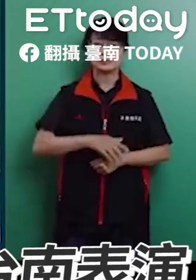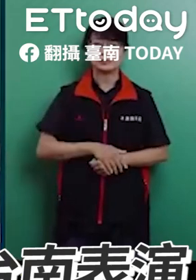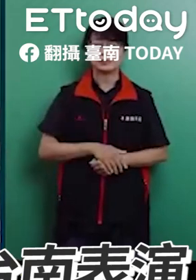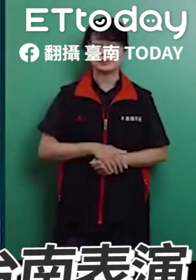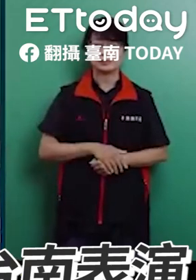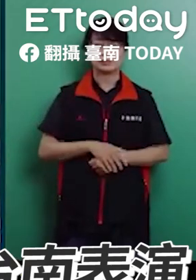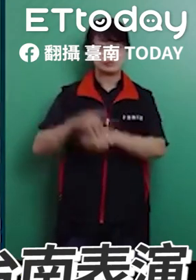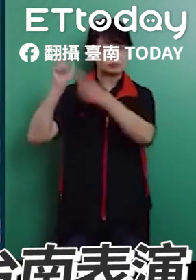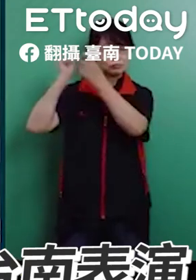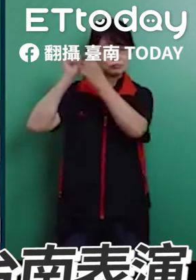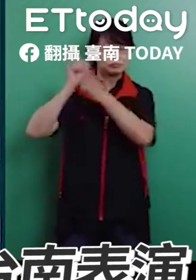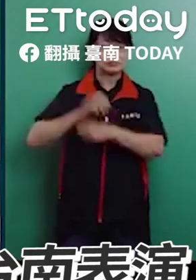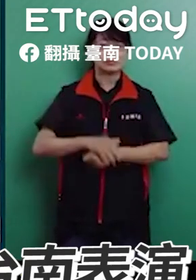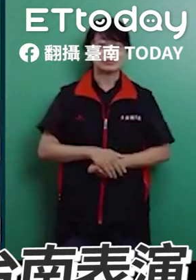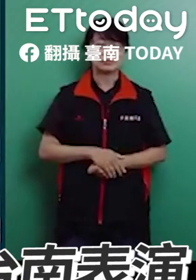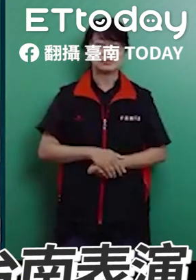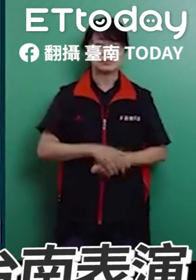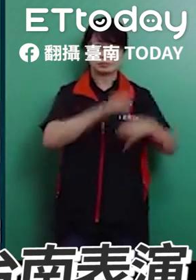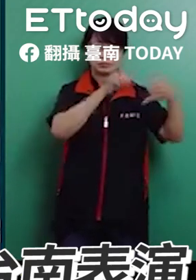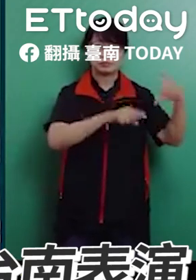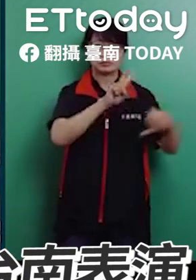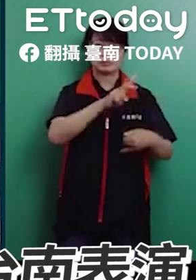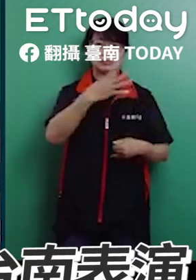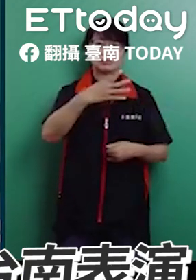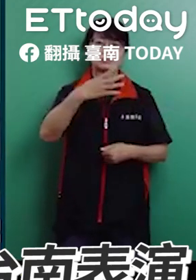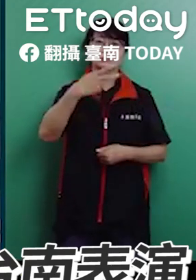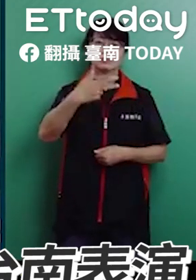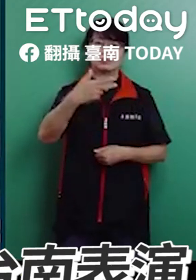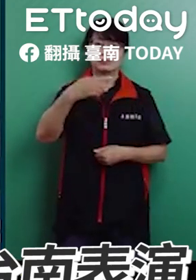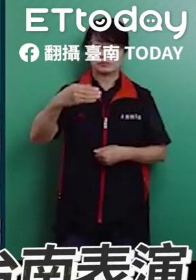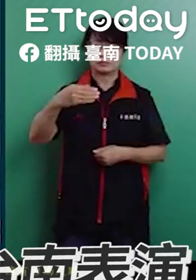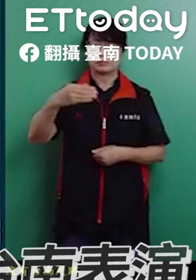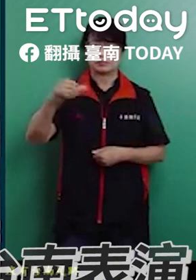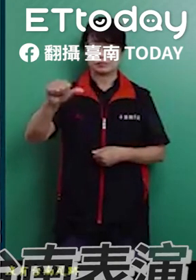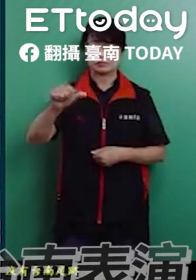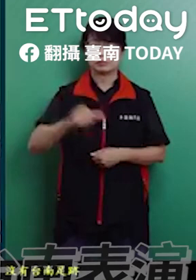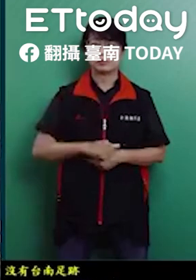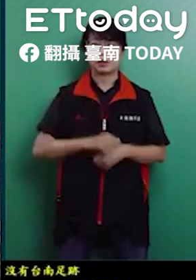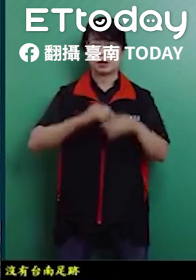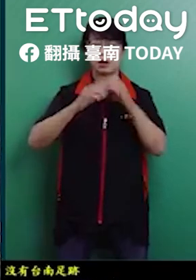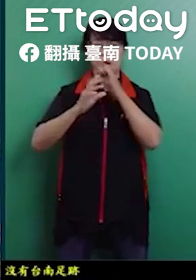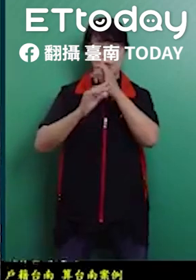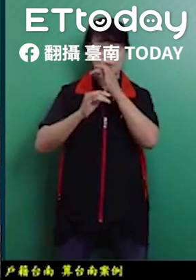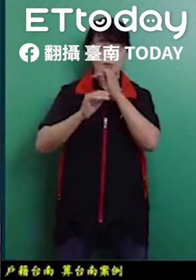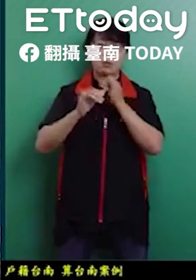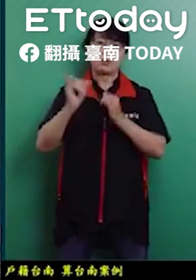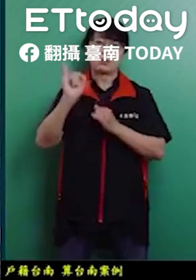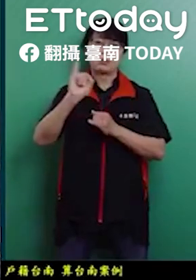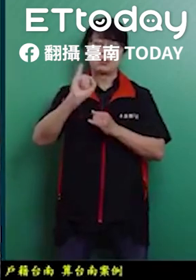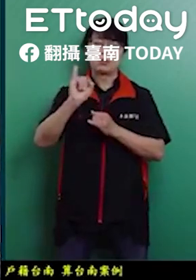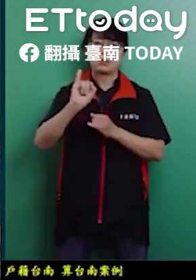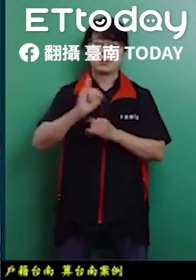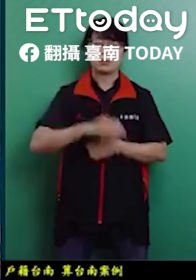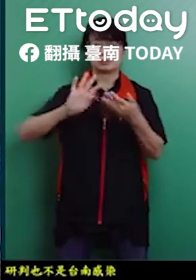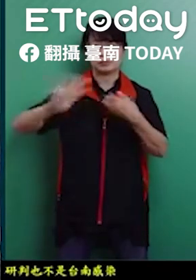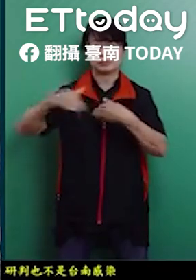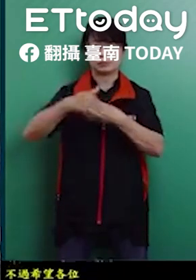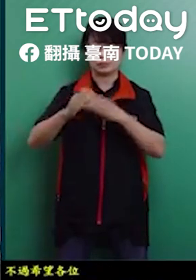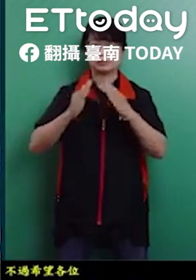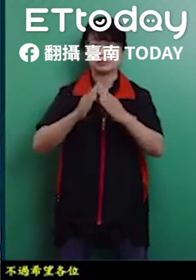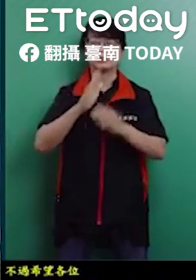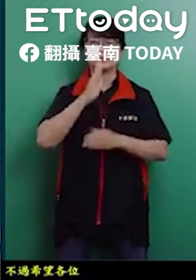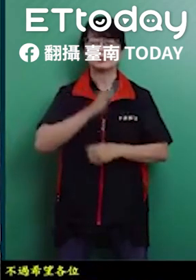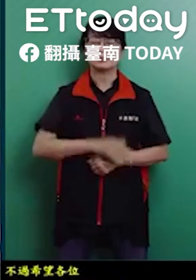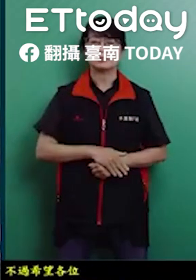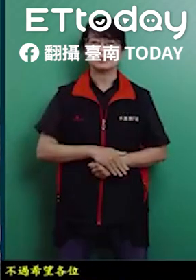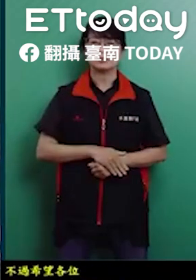日前24795，哦，这一位乐师啊，来台南各大场所来表演。他来